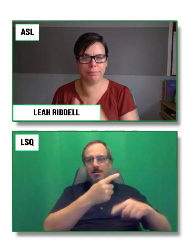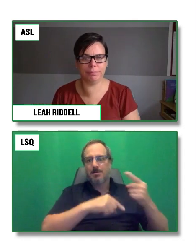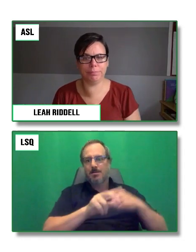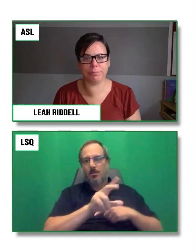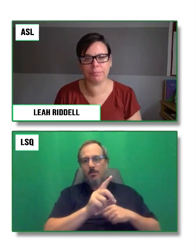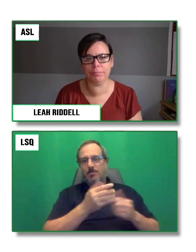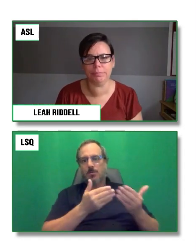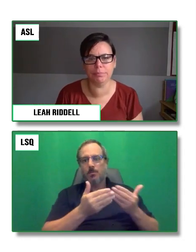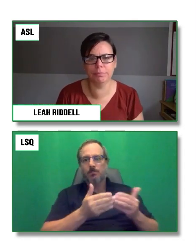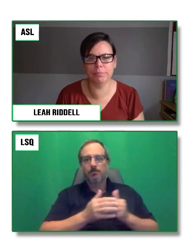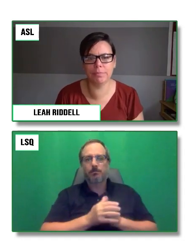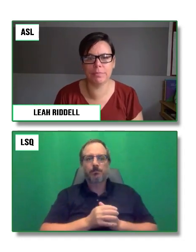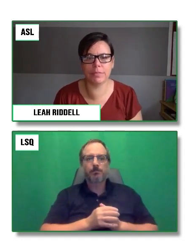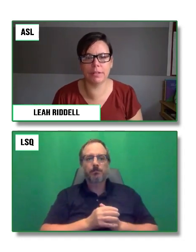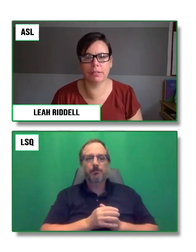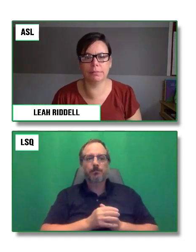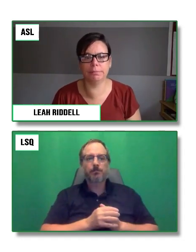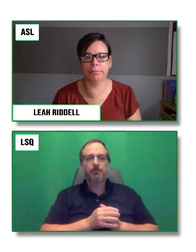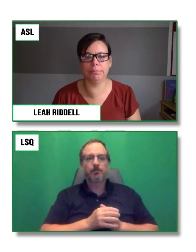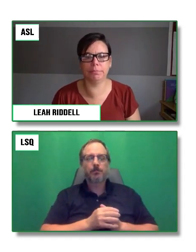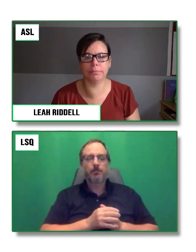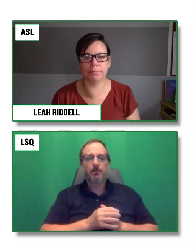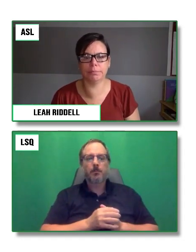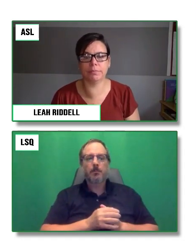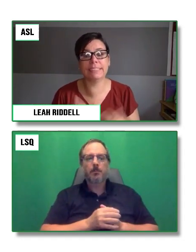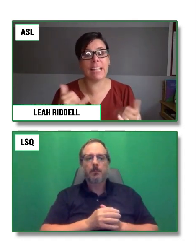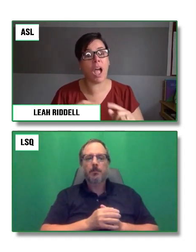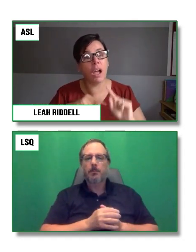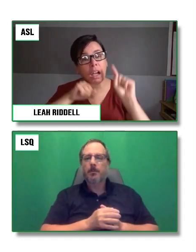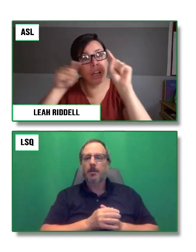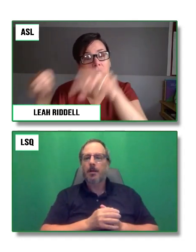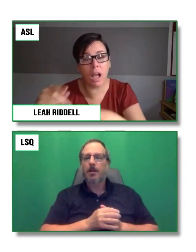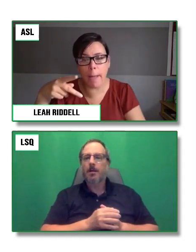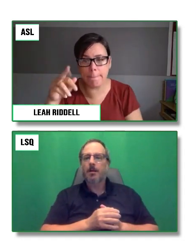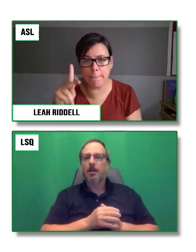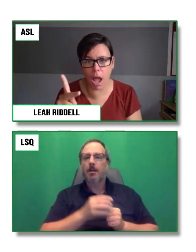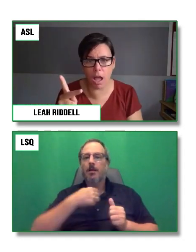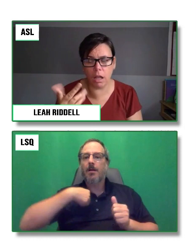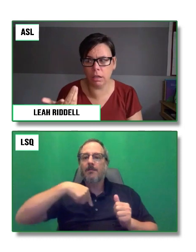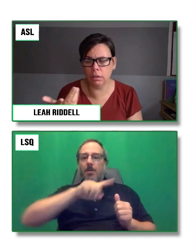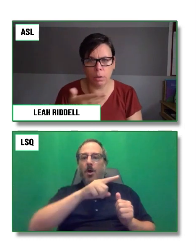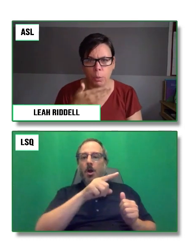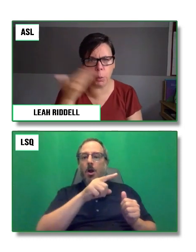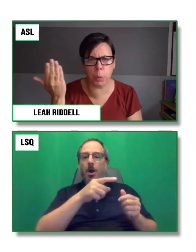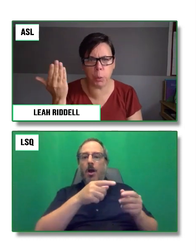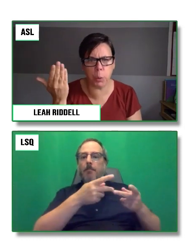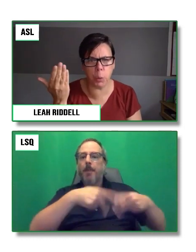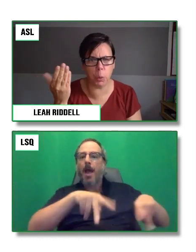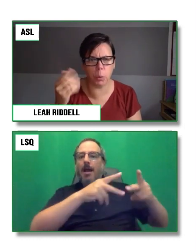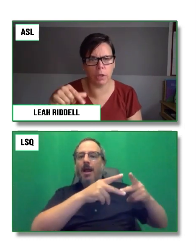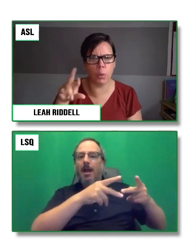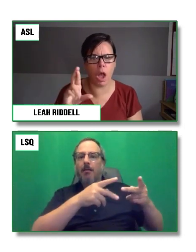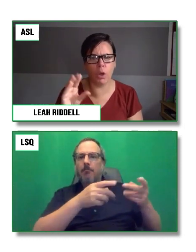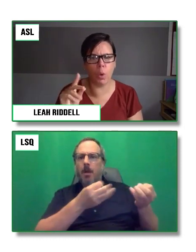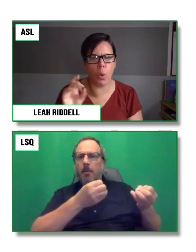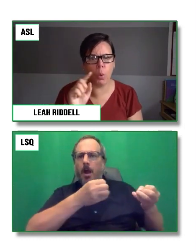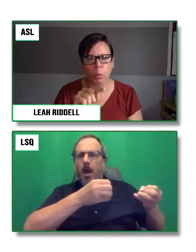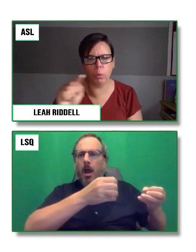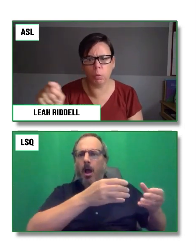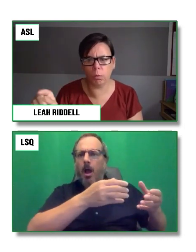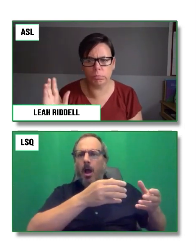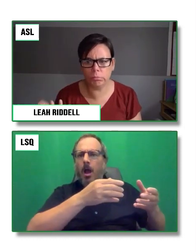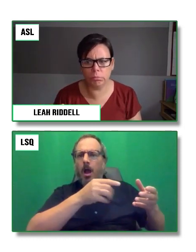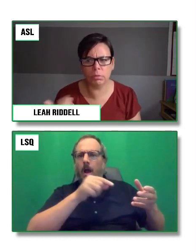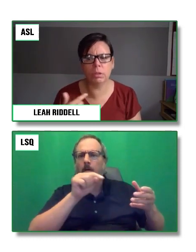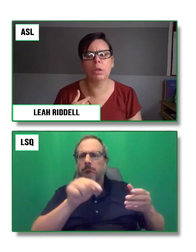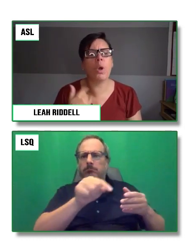deviendra une version tridimensionnelle de ce qui autrement serait une œuvre d'art à 2 dimensions seulement. Imaginez-vous un